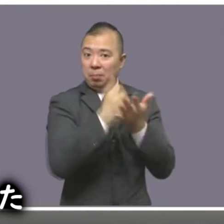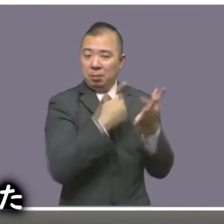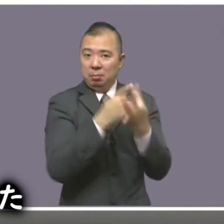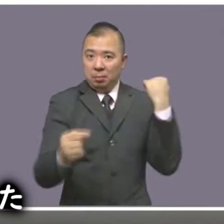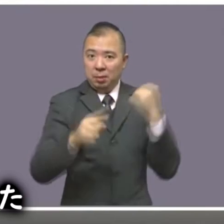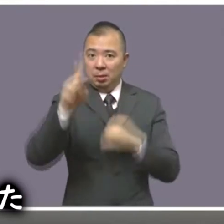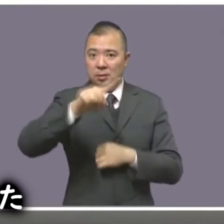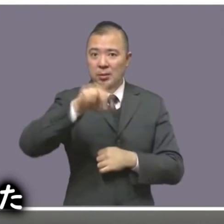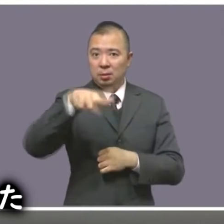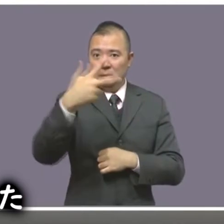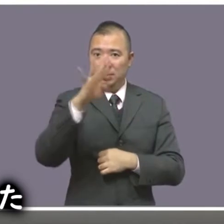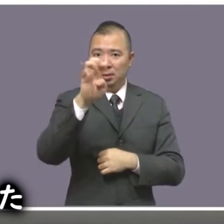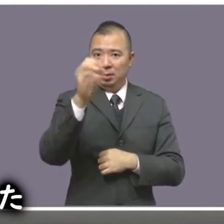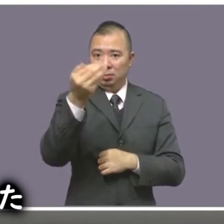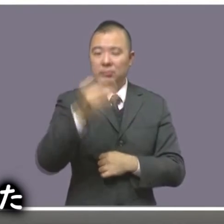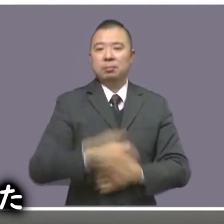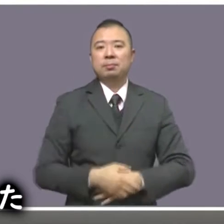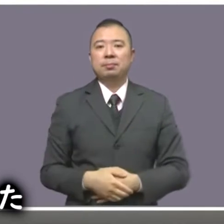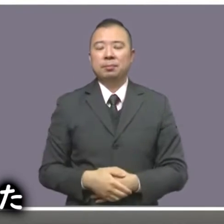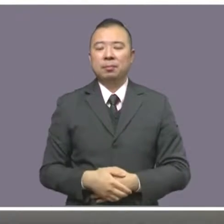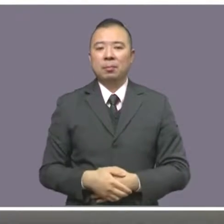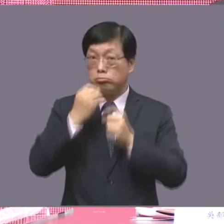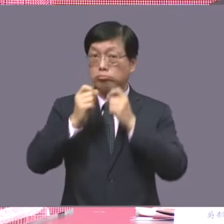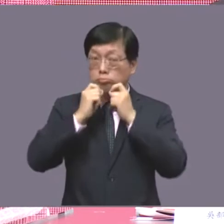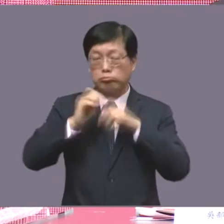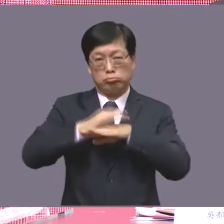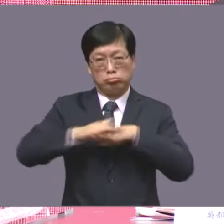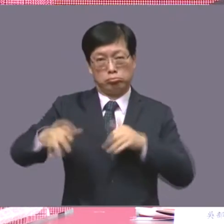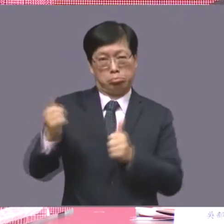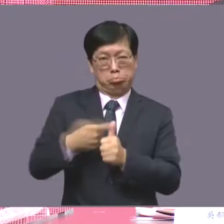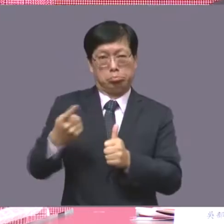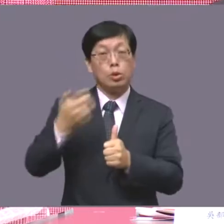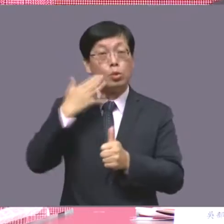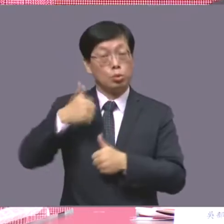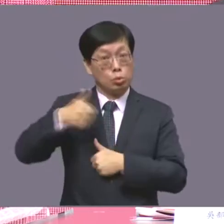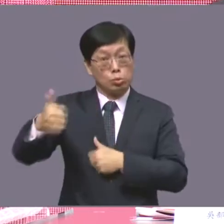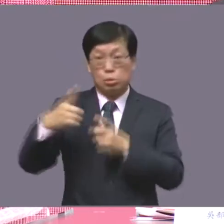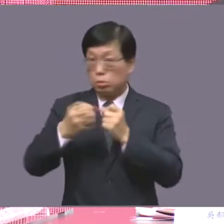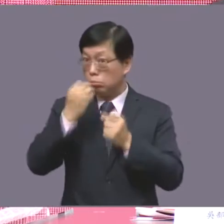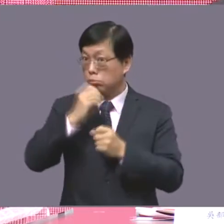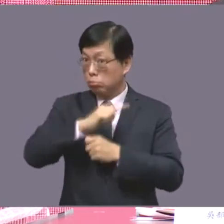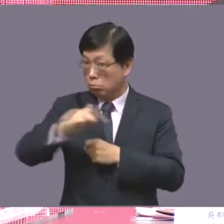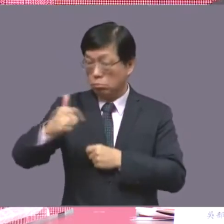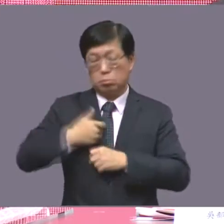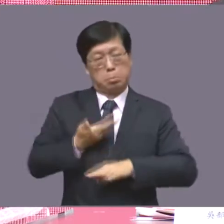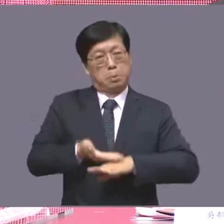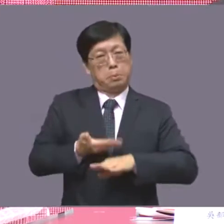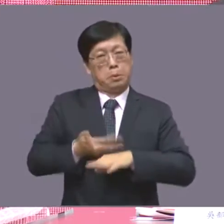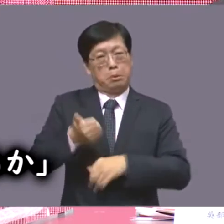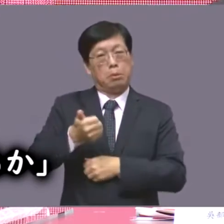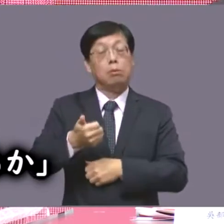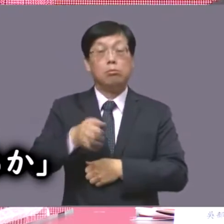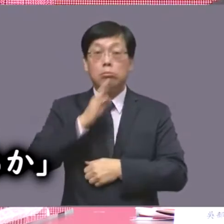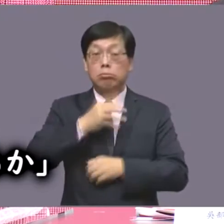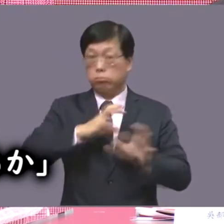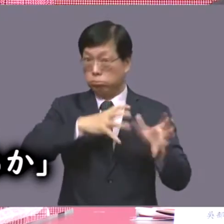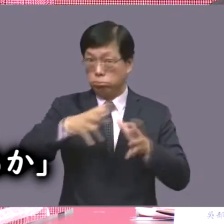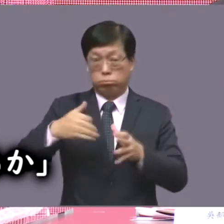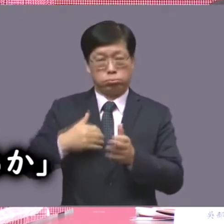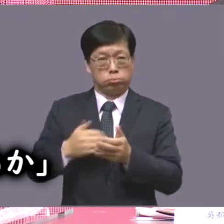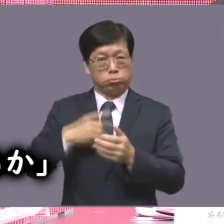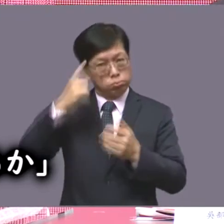産食品の検査を行う方針を発表しましたまた足元メディアから今回の解禁が台湾の